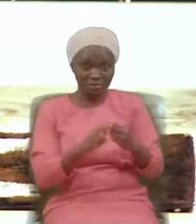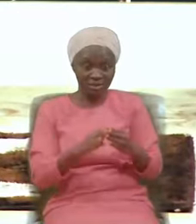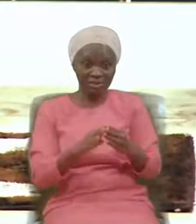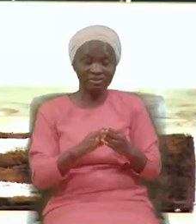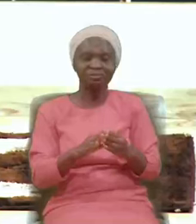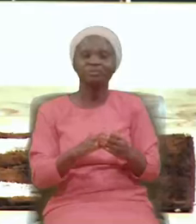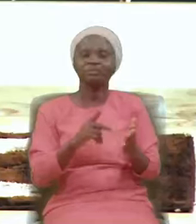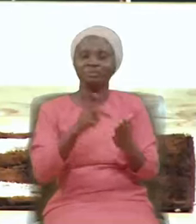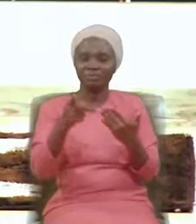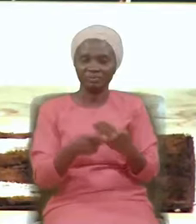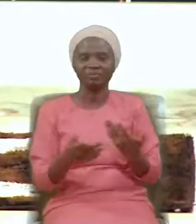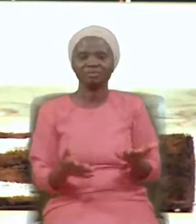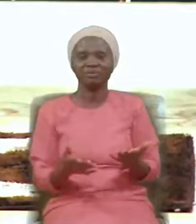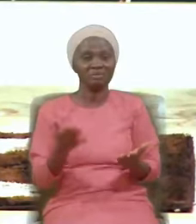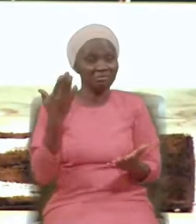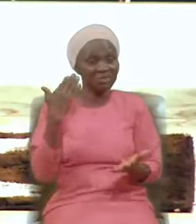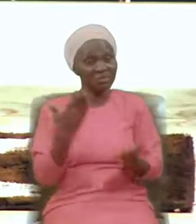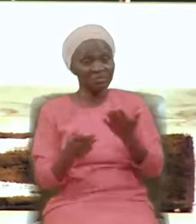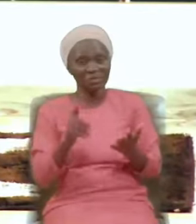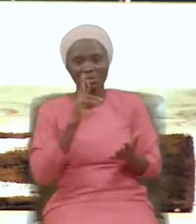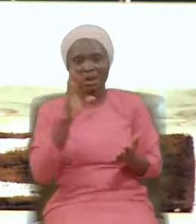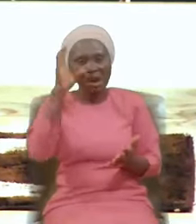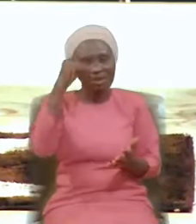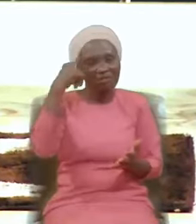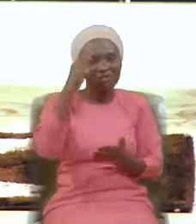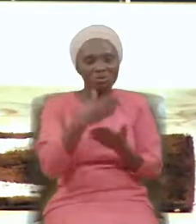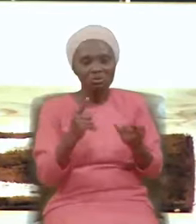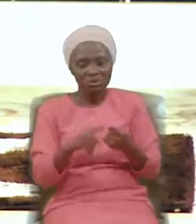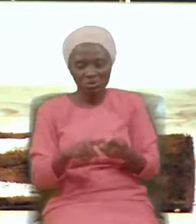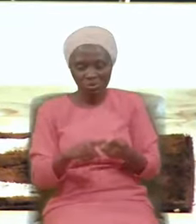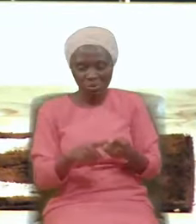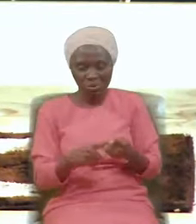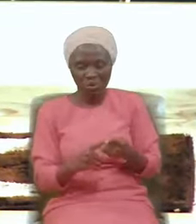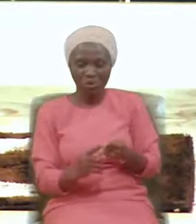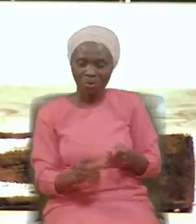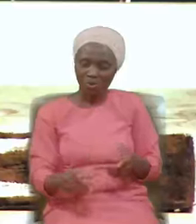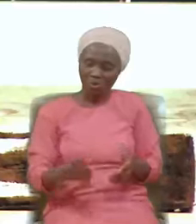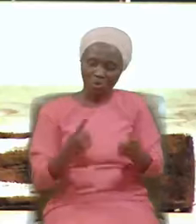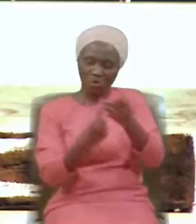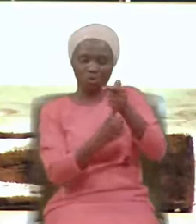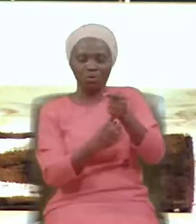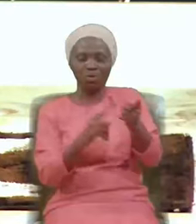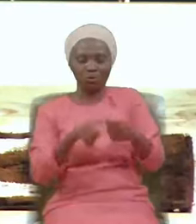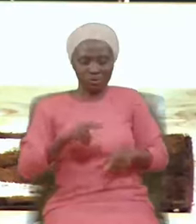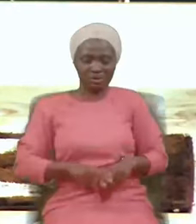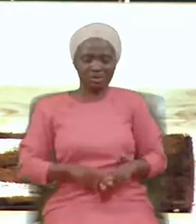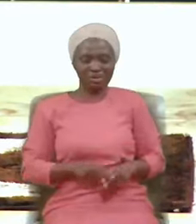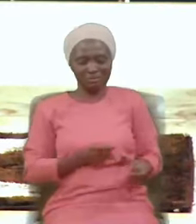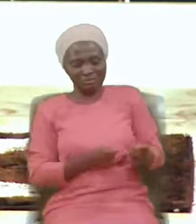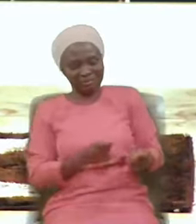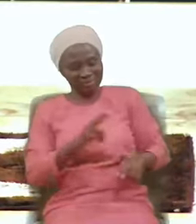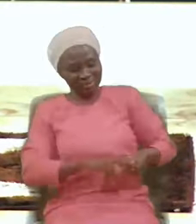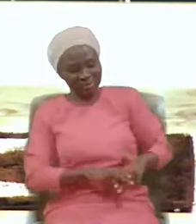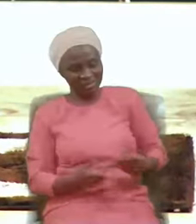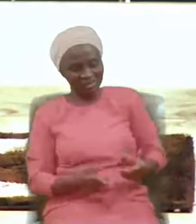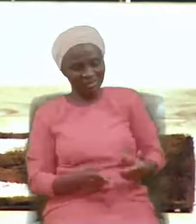chercher quelque chose à attraper et ça s'assoit. Quelque chose à saisir et s'assoit. Et tu te lèves, tu marches, tu fais encore quelques